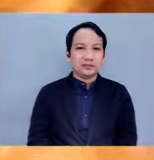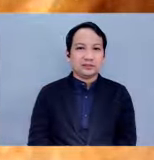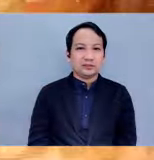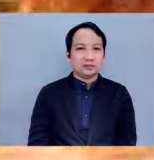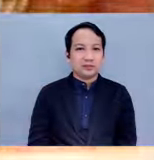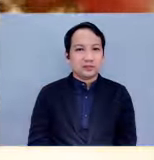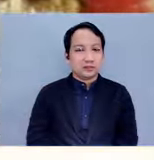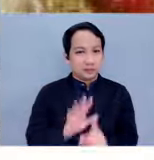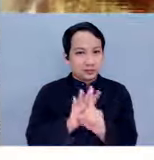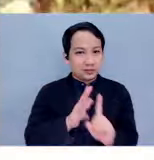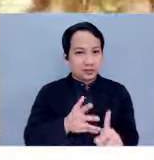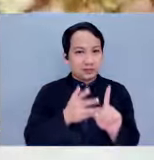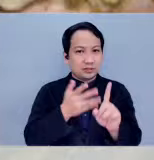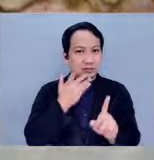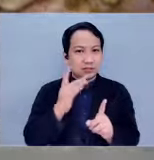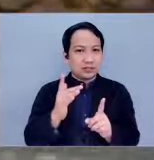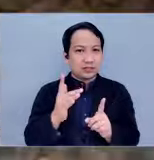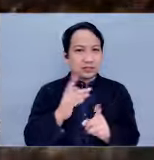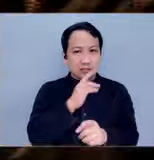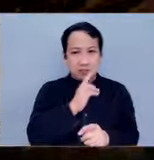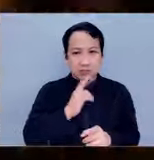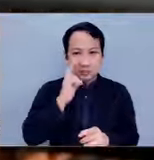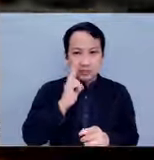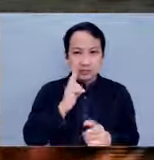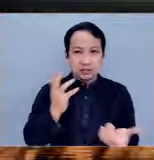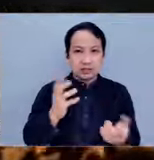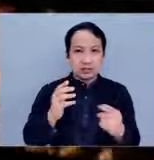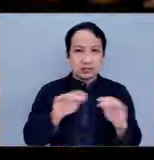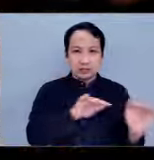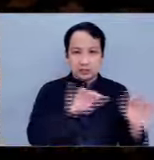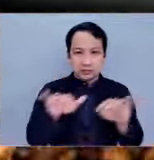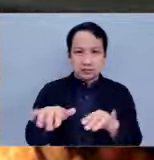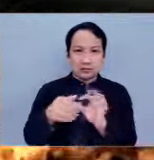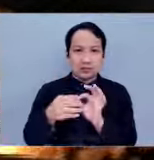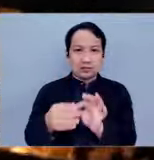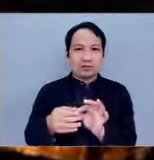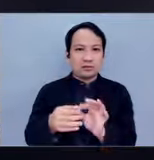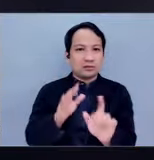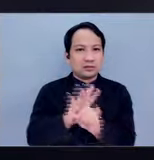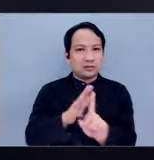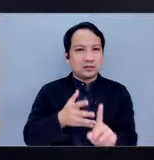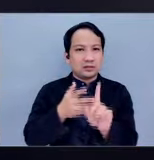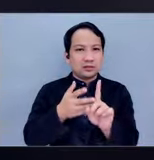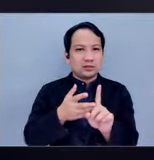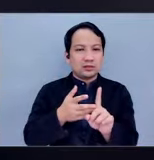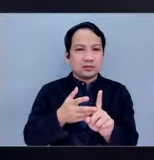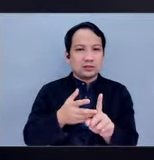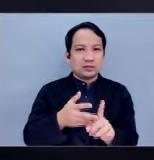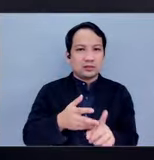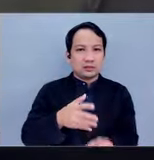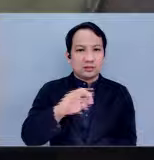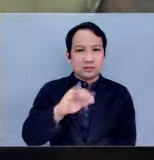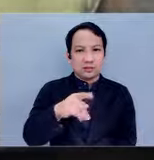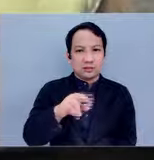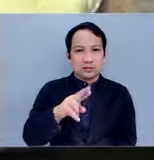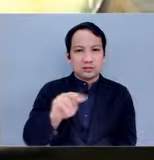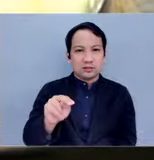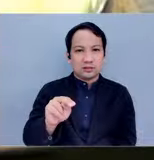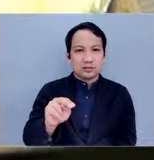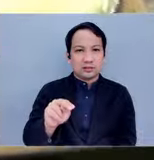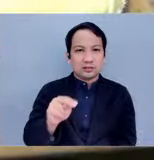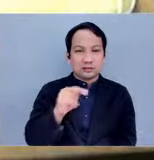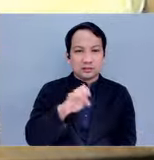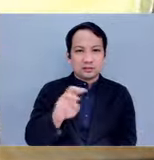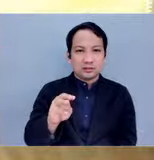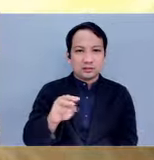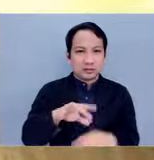Trending at masarap na kainan ba kamo? Dinayo na rin namin ang patok na steakhouse ng El Primo sa New Star. At ang talaga